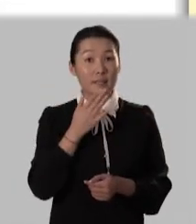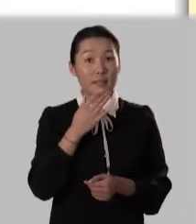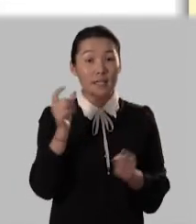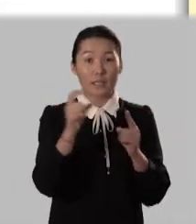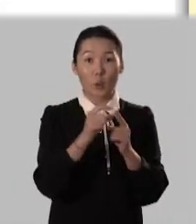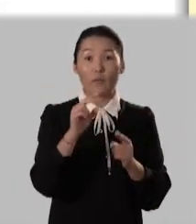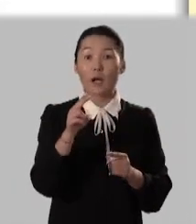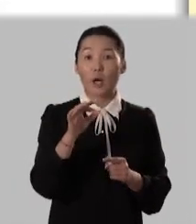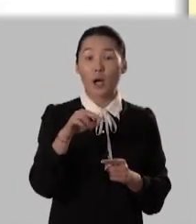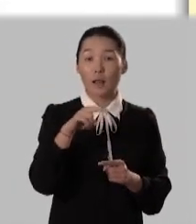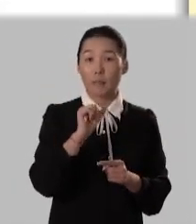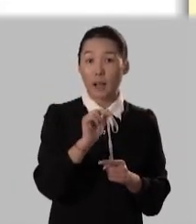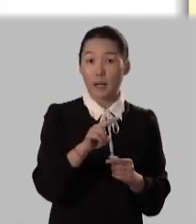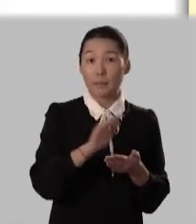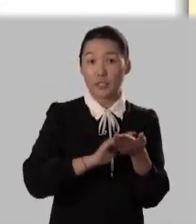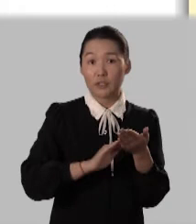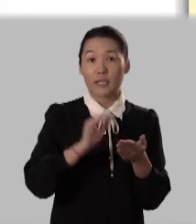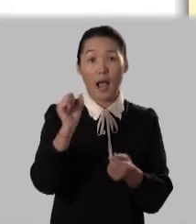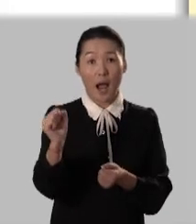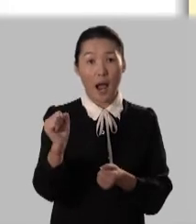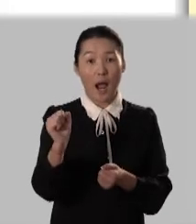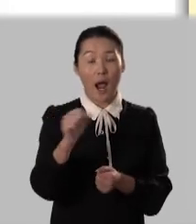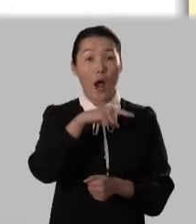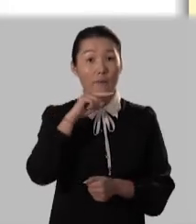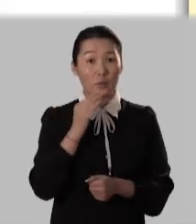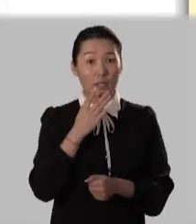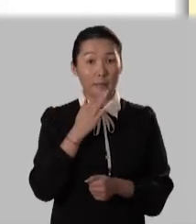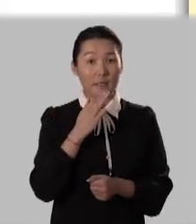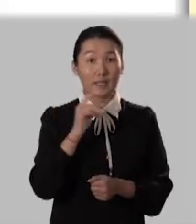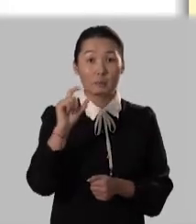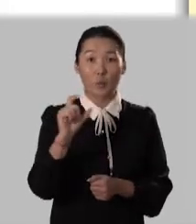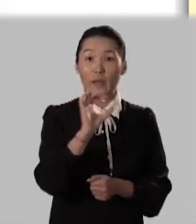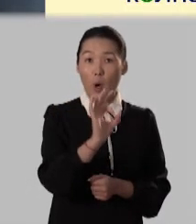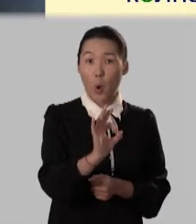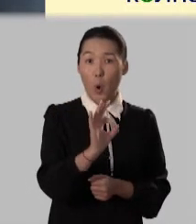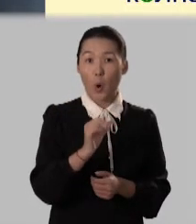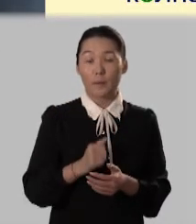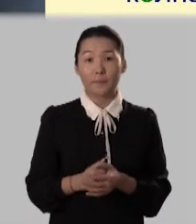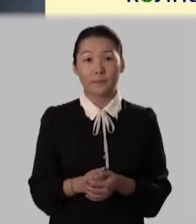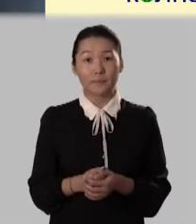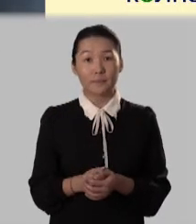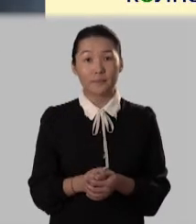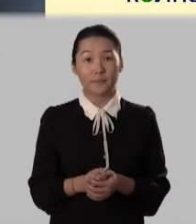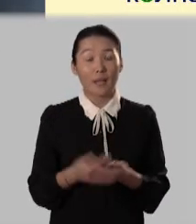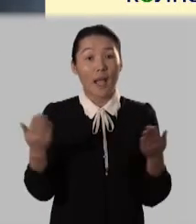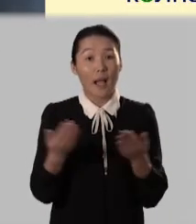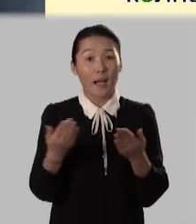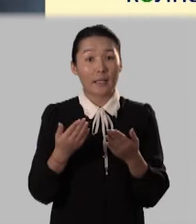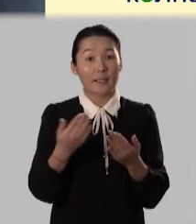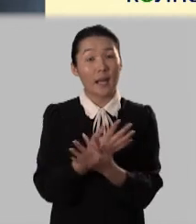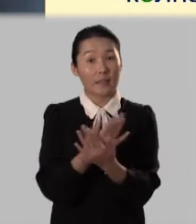колпак пишется с буквой а а в русском с буквой о а какие атрибуты